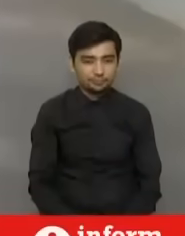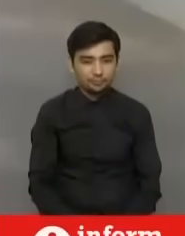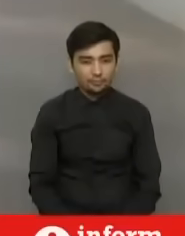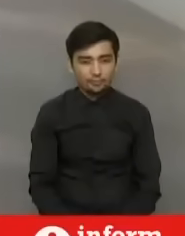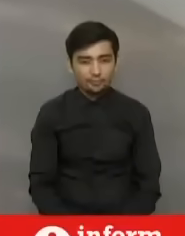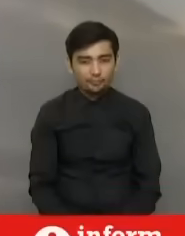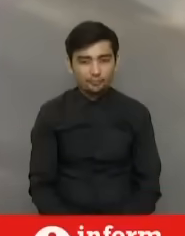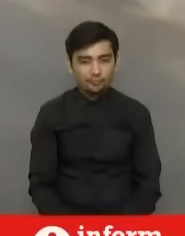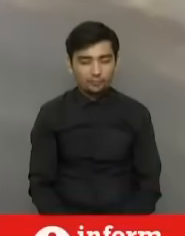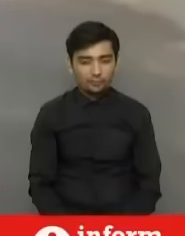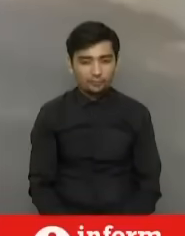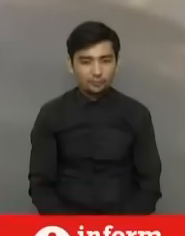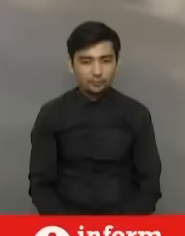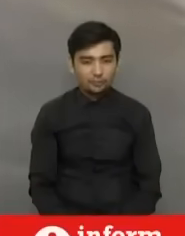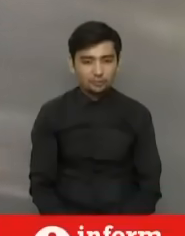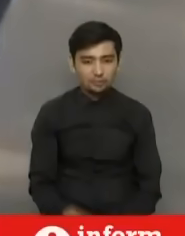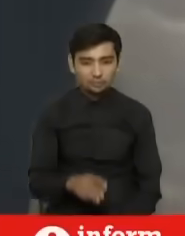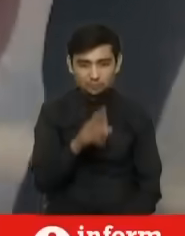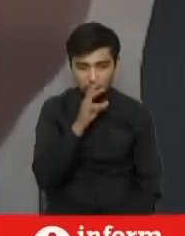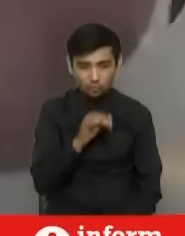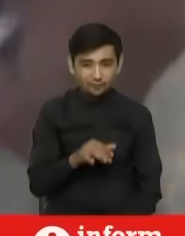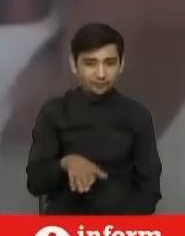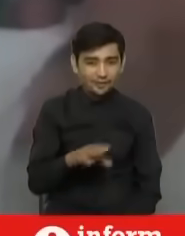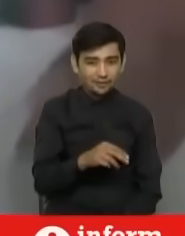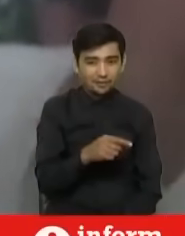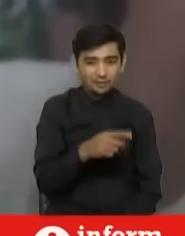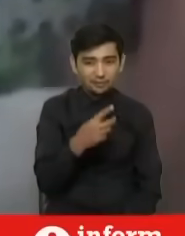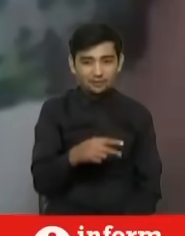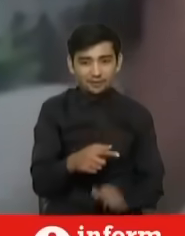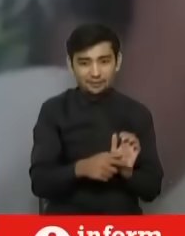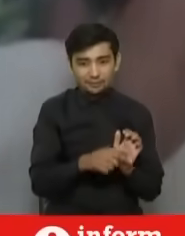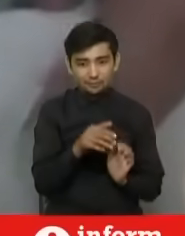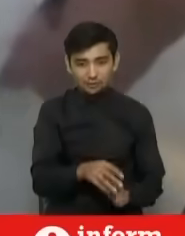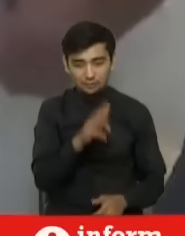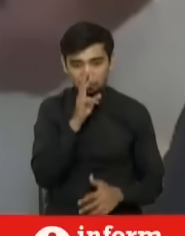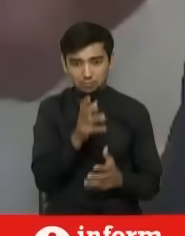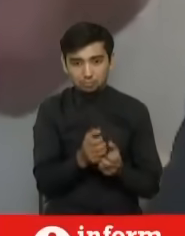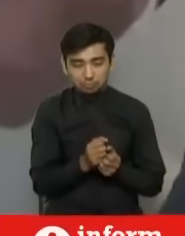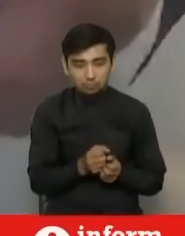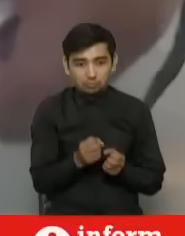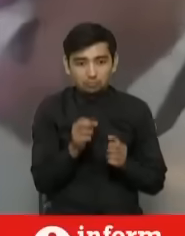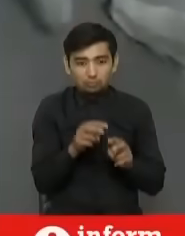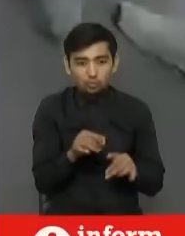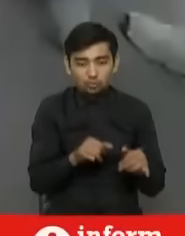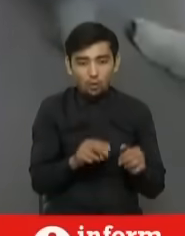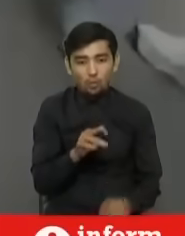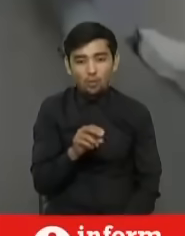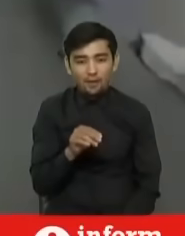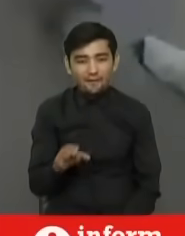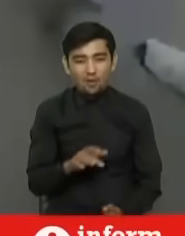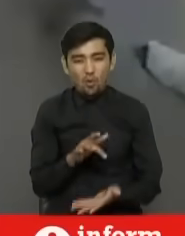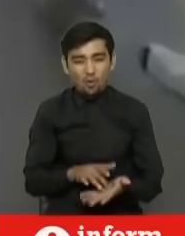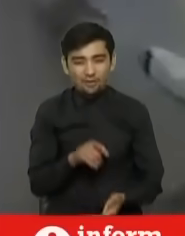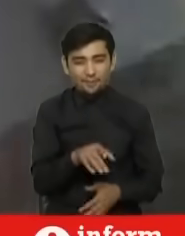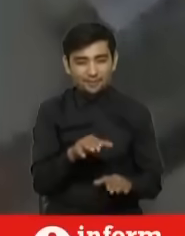қыздардың айлығымыз аз, бәрімізді қалды. Мұнайдың алғын 27 мың айлық алды. Мұнай қиналды қоймайды. Бұл Қонаев қаласында орналасқан